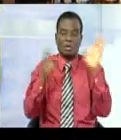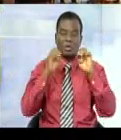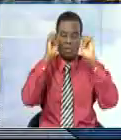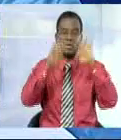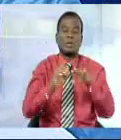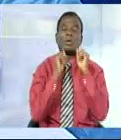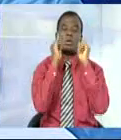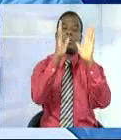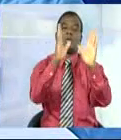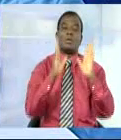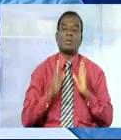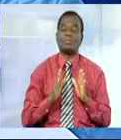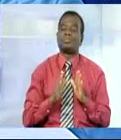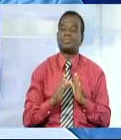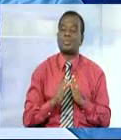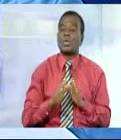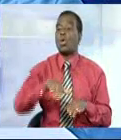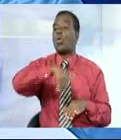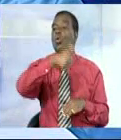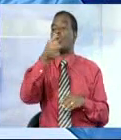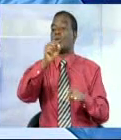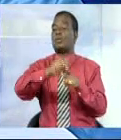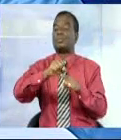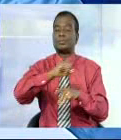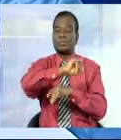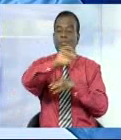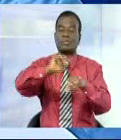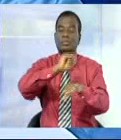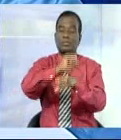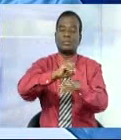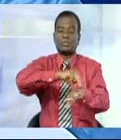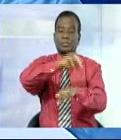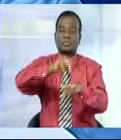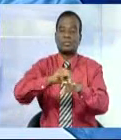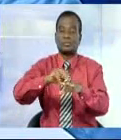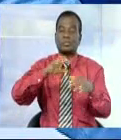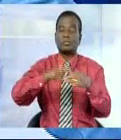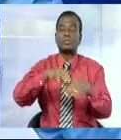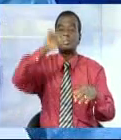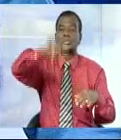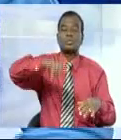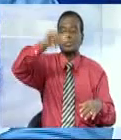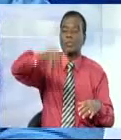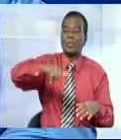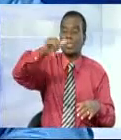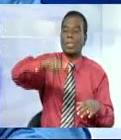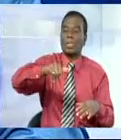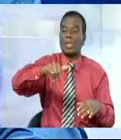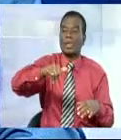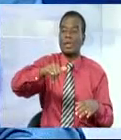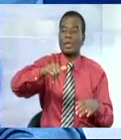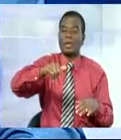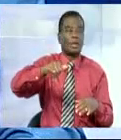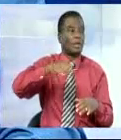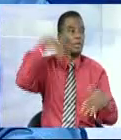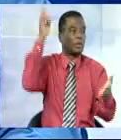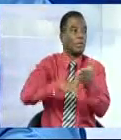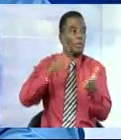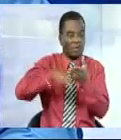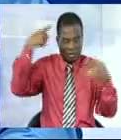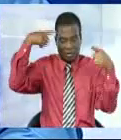ivoirien. Autre sujet, l'Institut national polytechnique Félix Houphouët-Boigny de Yamoussoukro signe un